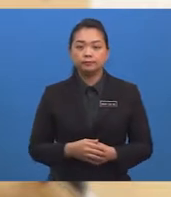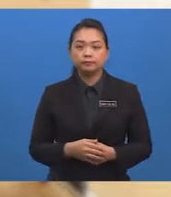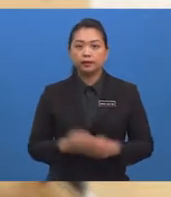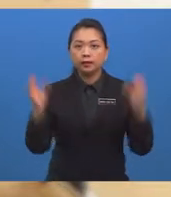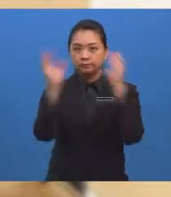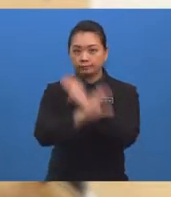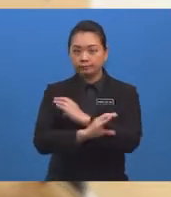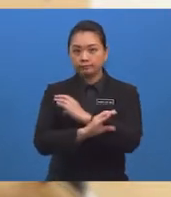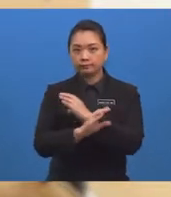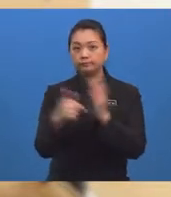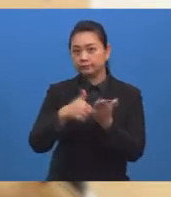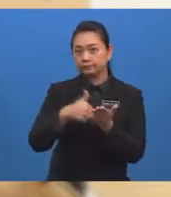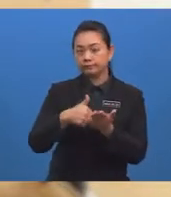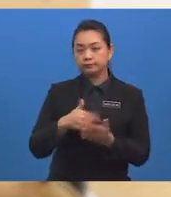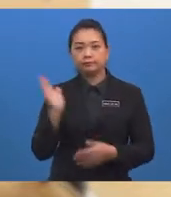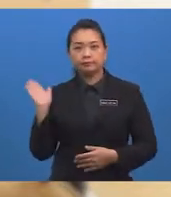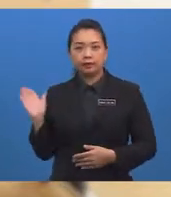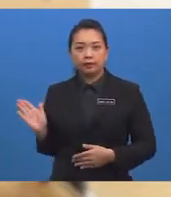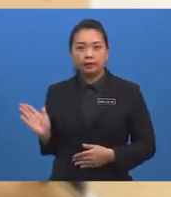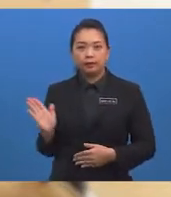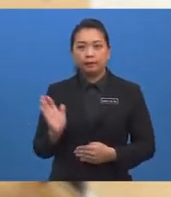Cabaran seterusnya dalam tadbir urus baik adalah